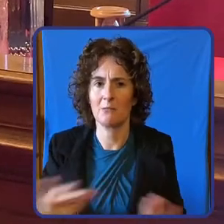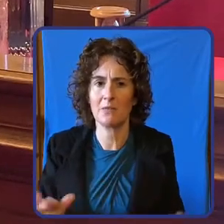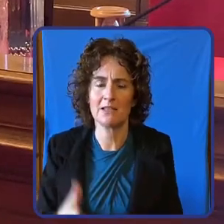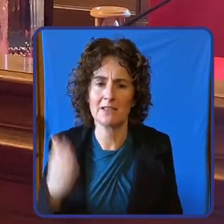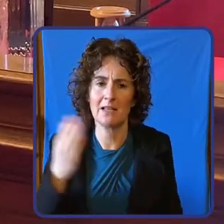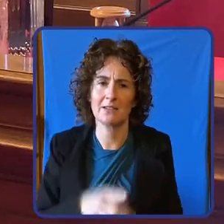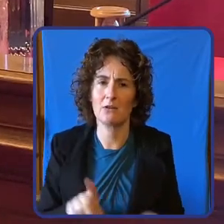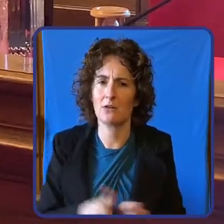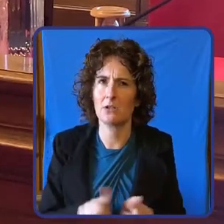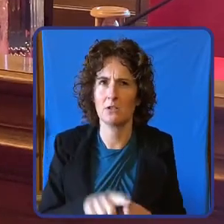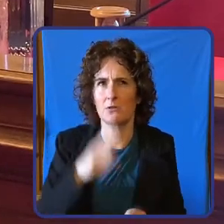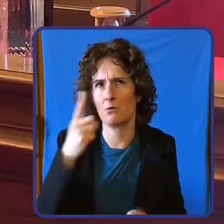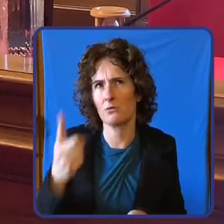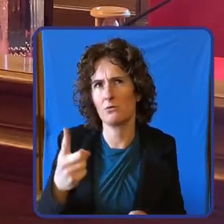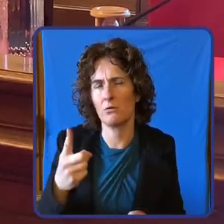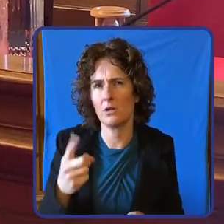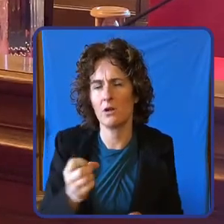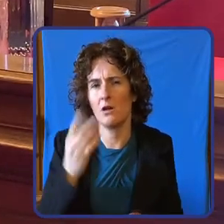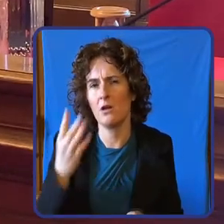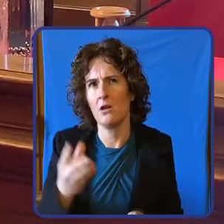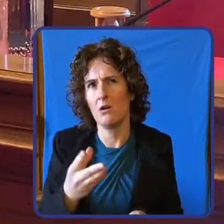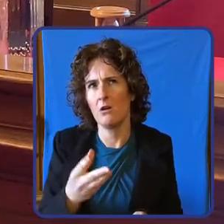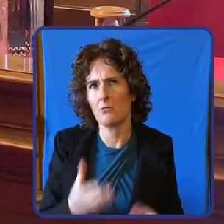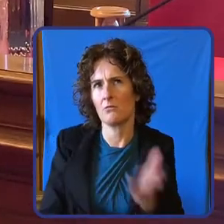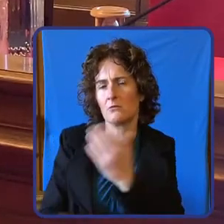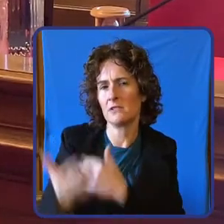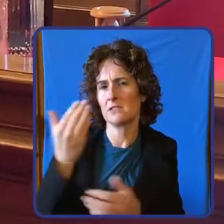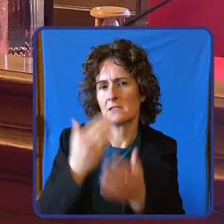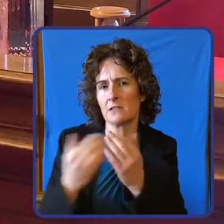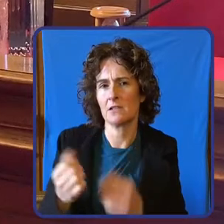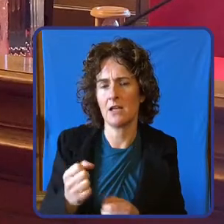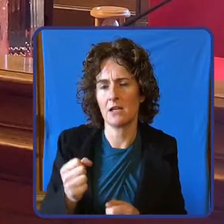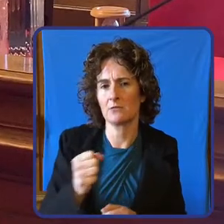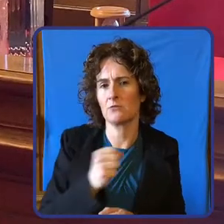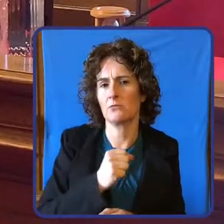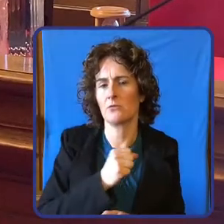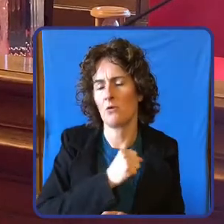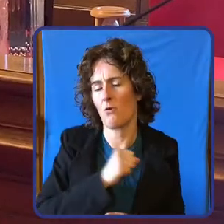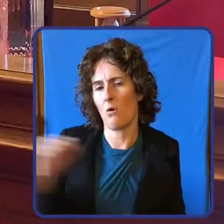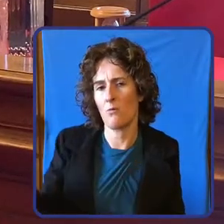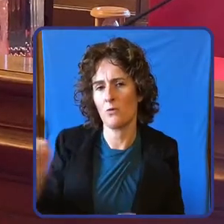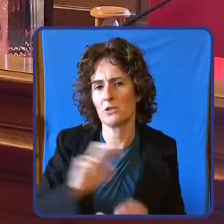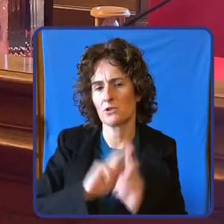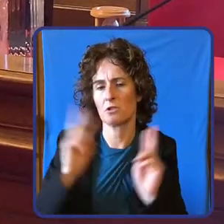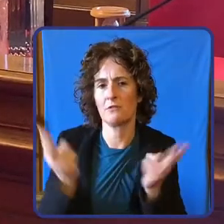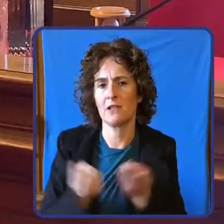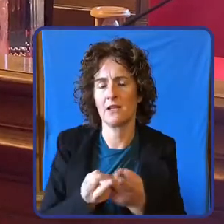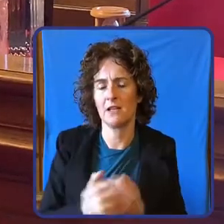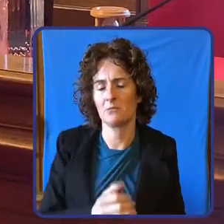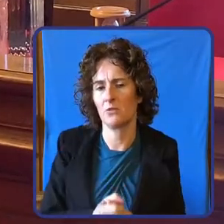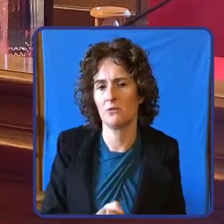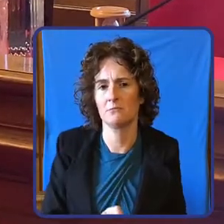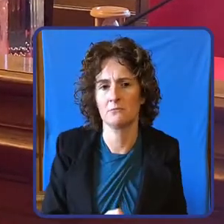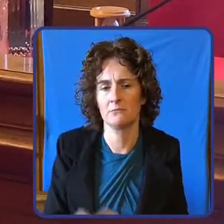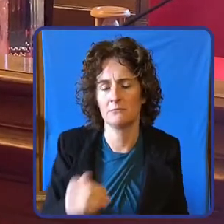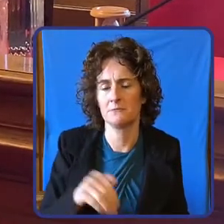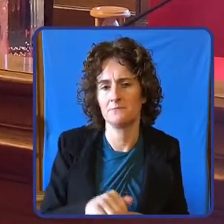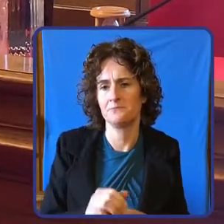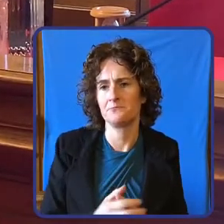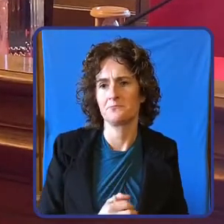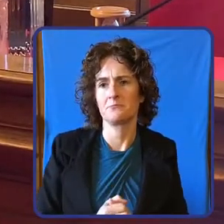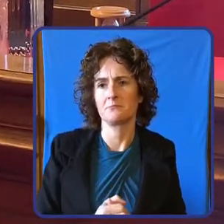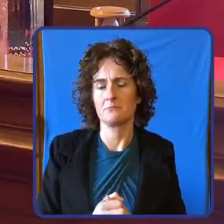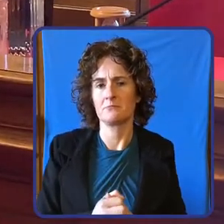akkor visszatértünk szerintem a kommunista világba most, hogy megint a kommunistákat emlegessem.